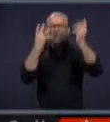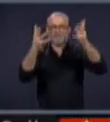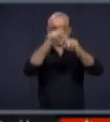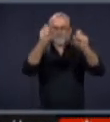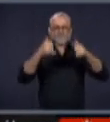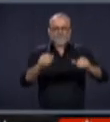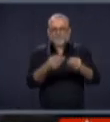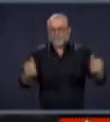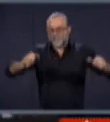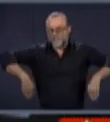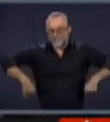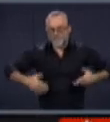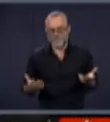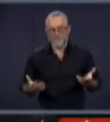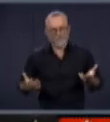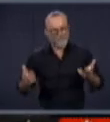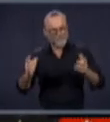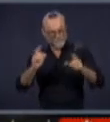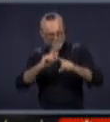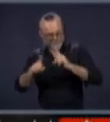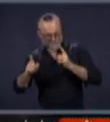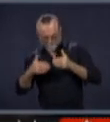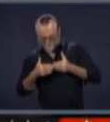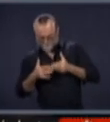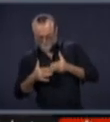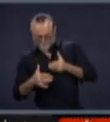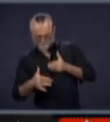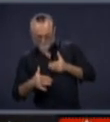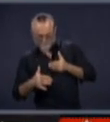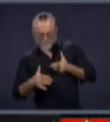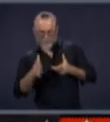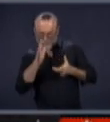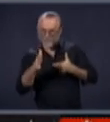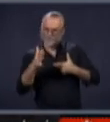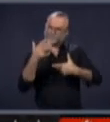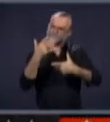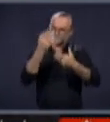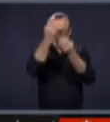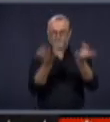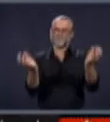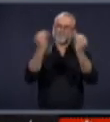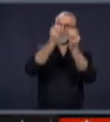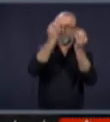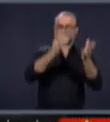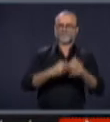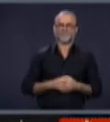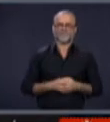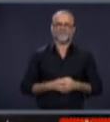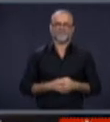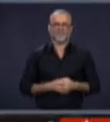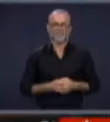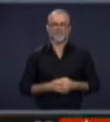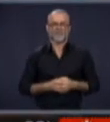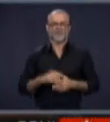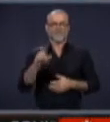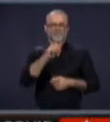condition de respecter les distances. Dans les prochains jours, nous pourrons vous donner des réponses plus